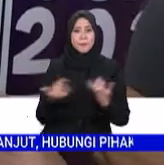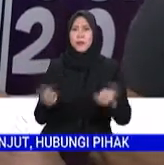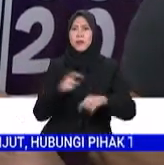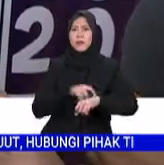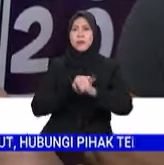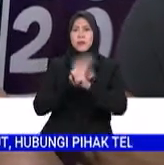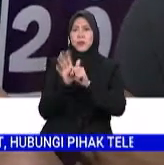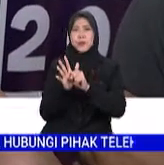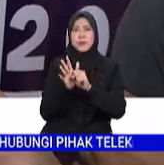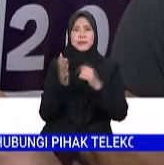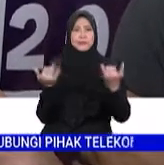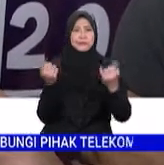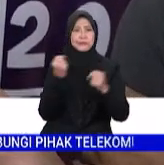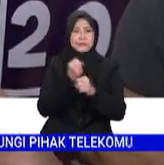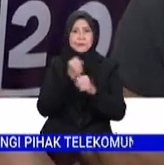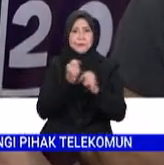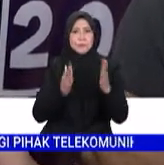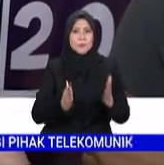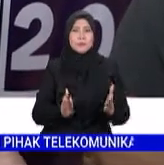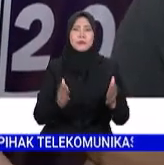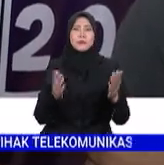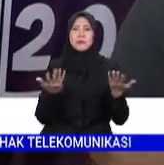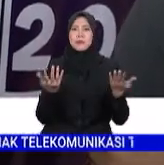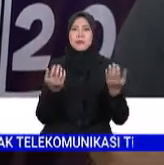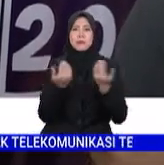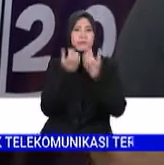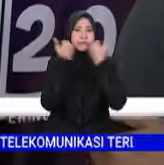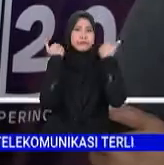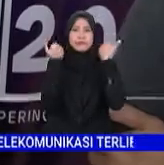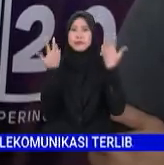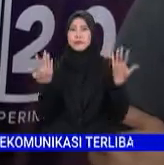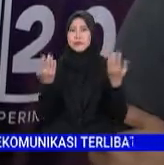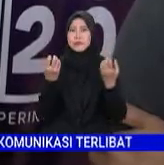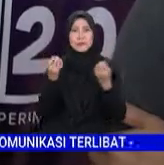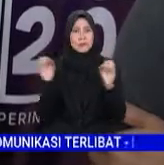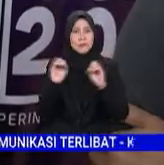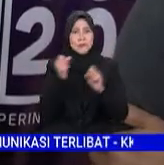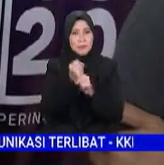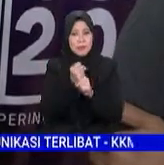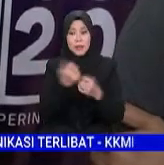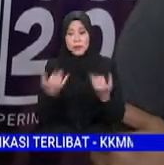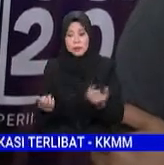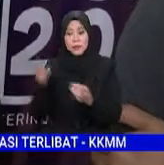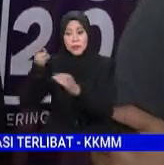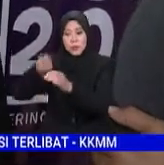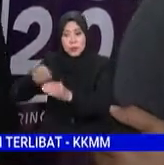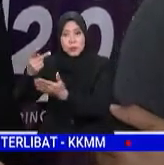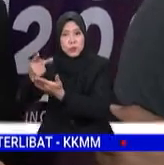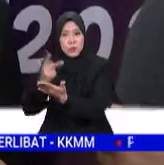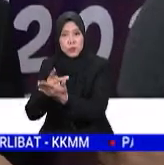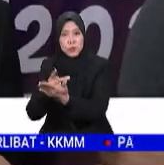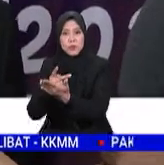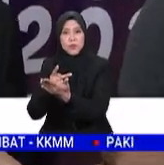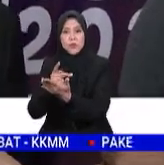anak muda kita yang hilang pekerjaan. Jadi kita masih membuka kursus teknikal ataupun